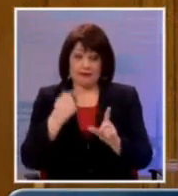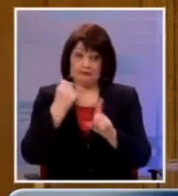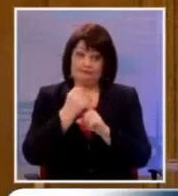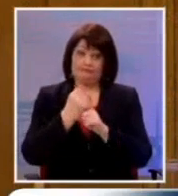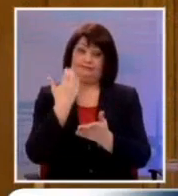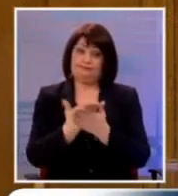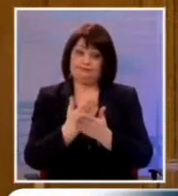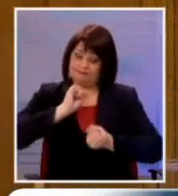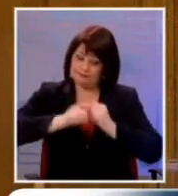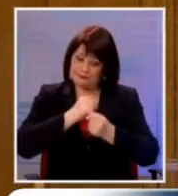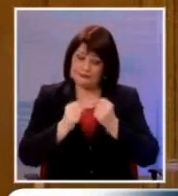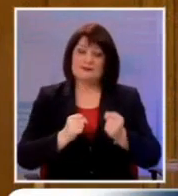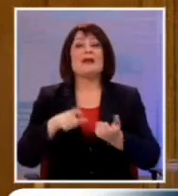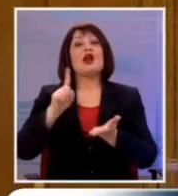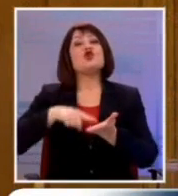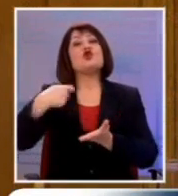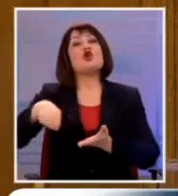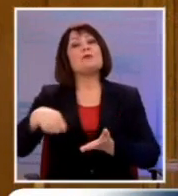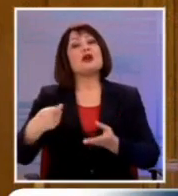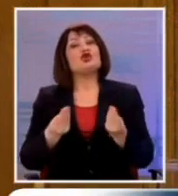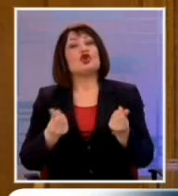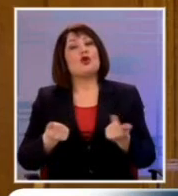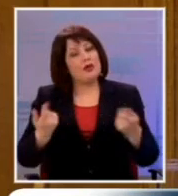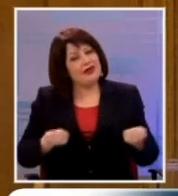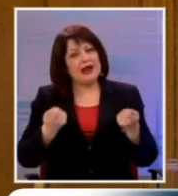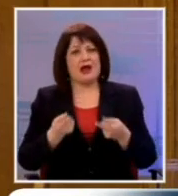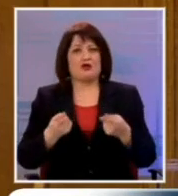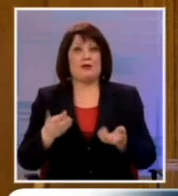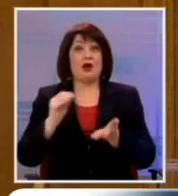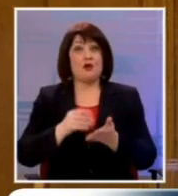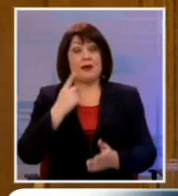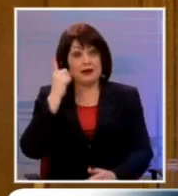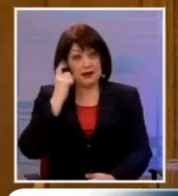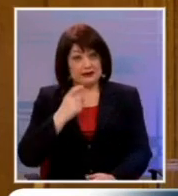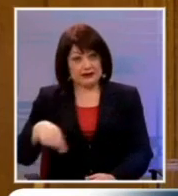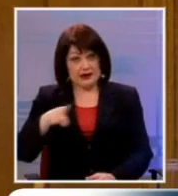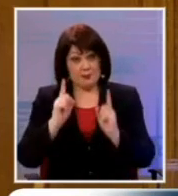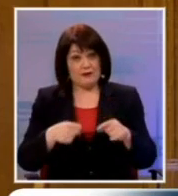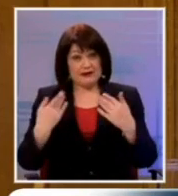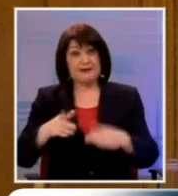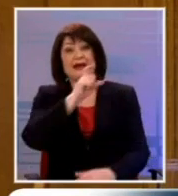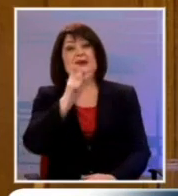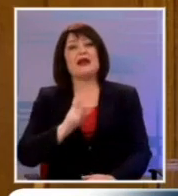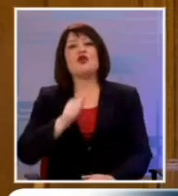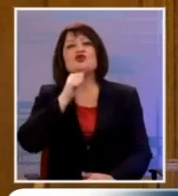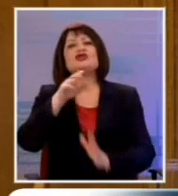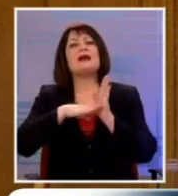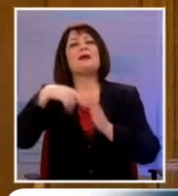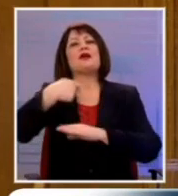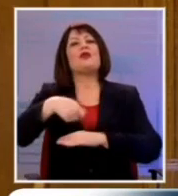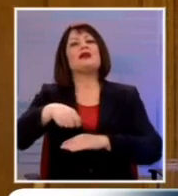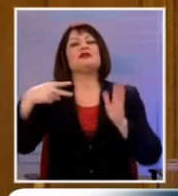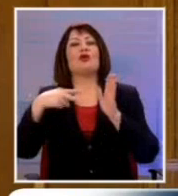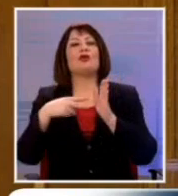θα αξιοποιήσουμε κάθε νομικό μέσο. Σημειώνω και υπενθυμίζω την απόφαση του Ιταλικού Συνταγματικού Δικαστηρίου